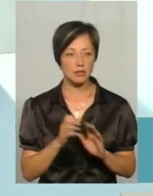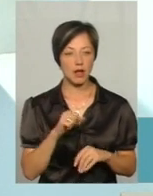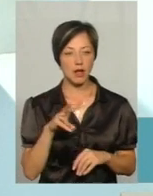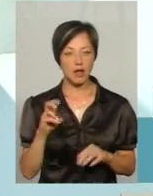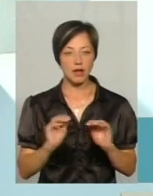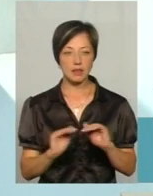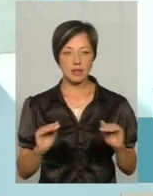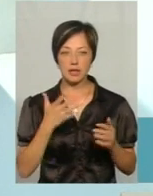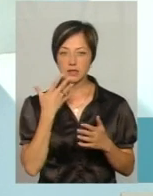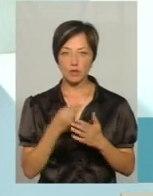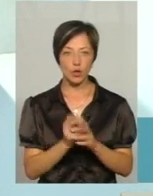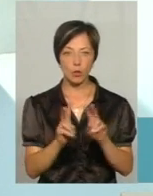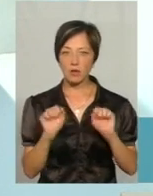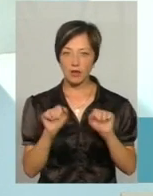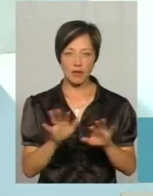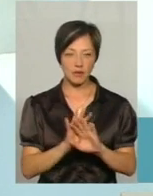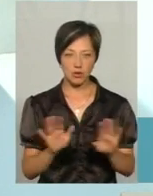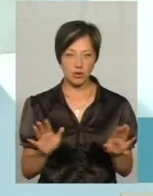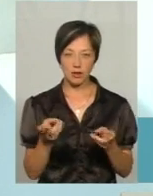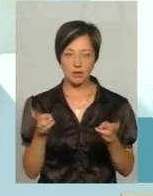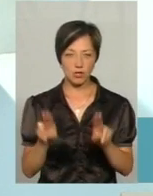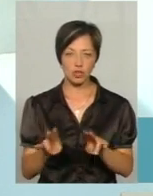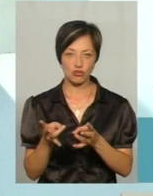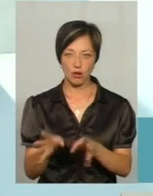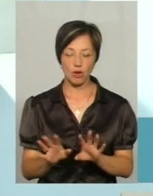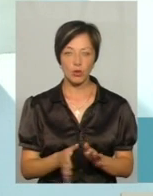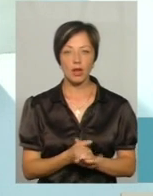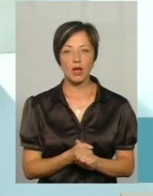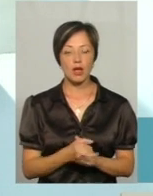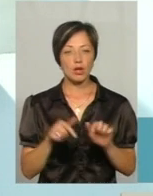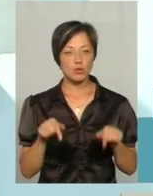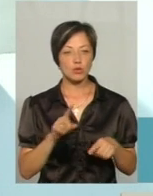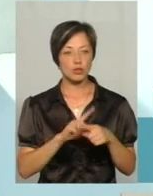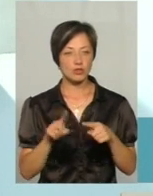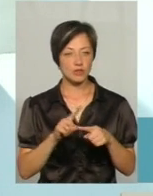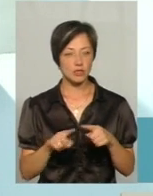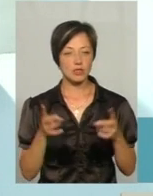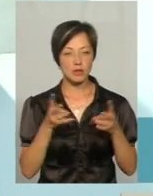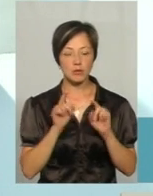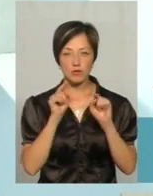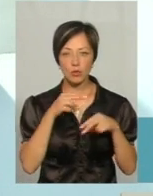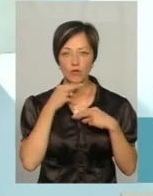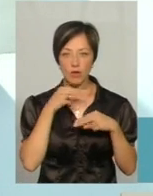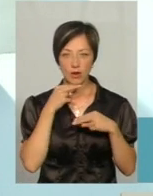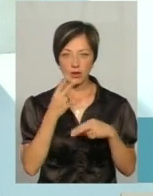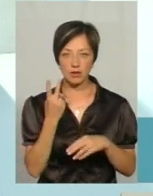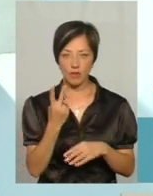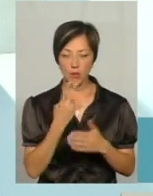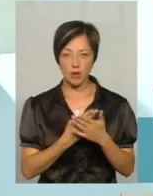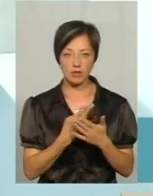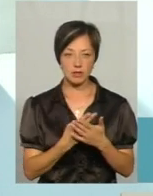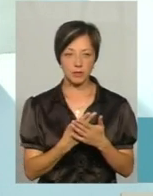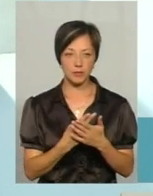дітей своїх нікому не віддають і навіть не залишають. Тут швидше варто звертати на таких два показника,